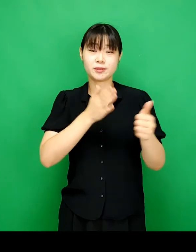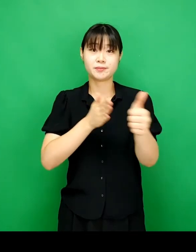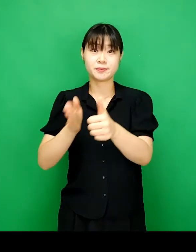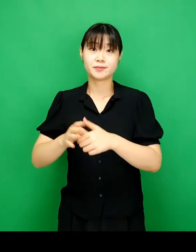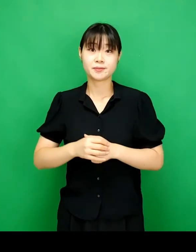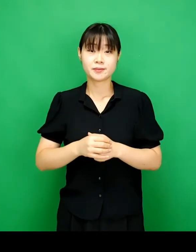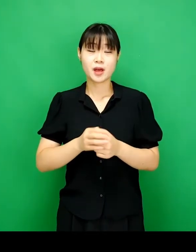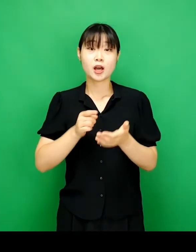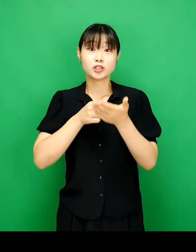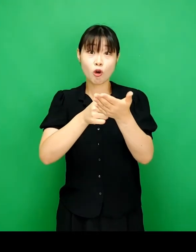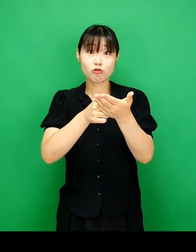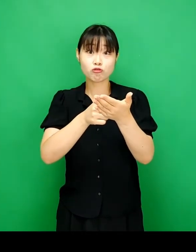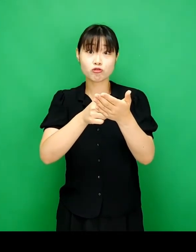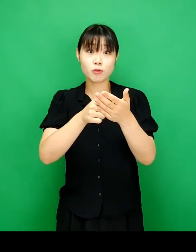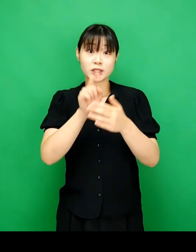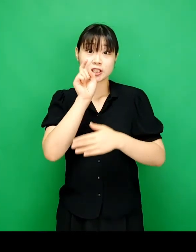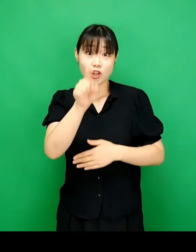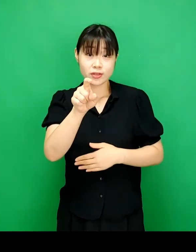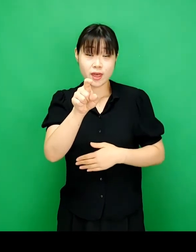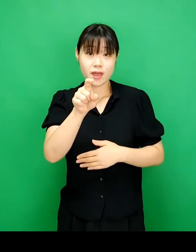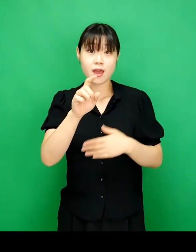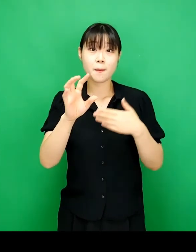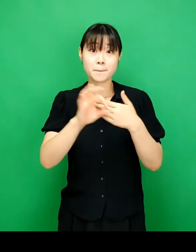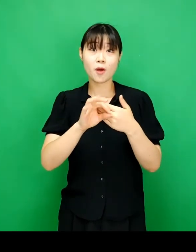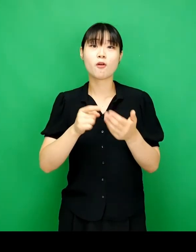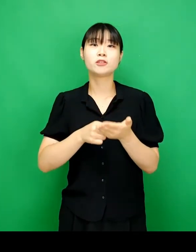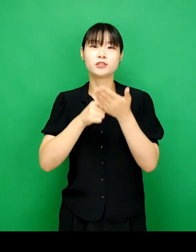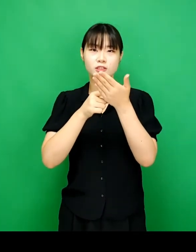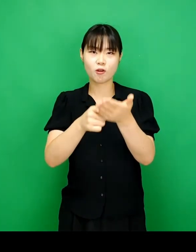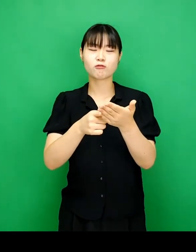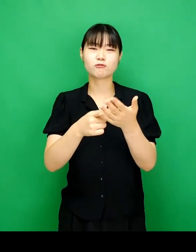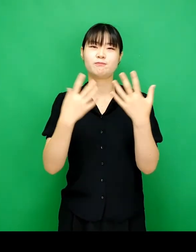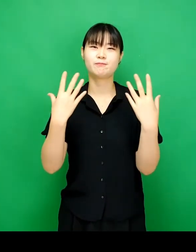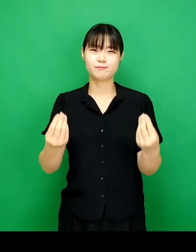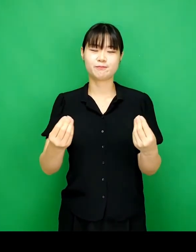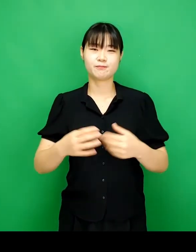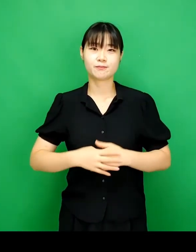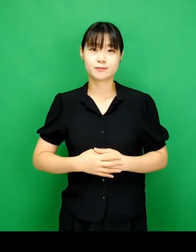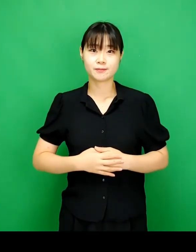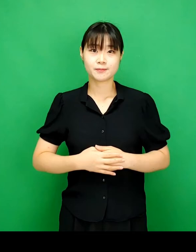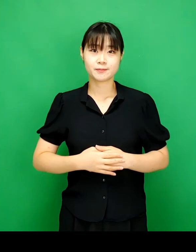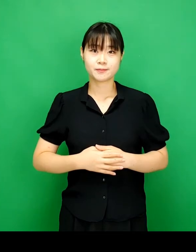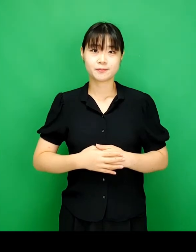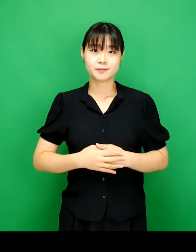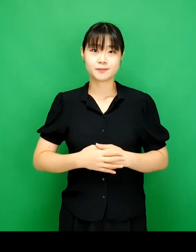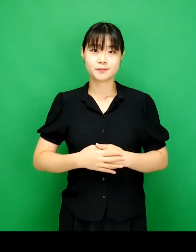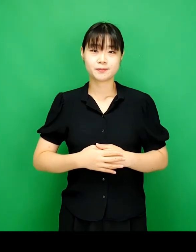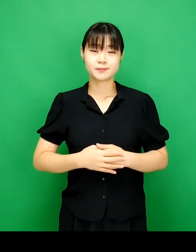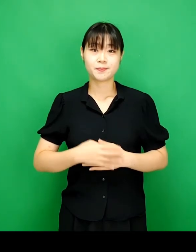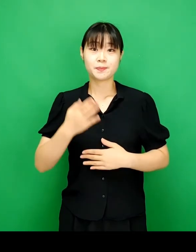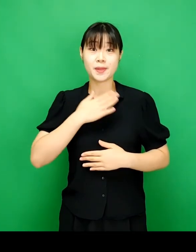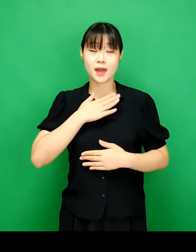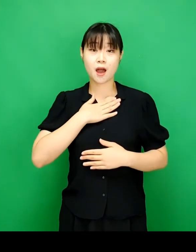주세요. 청구 버튼을 선택하면 청구가 완료됩니다.